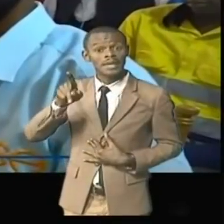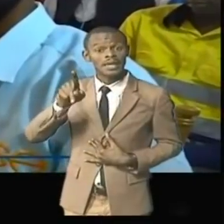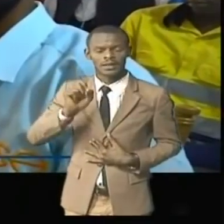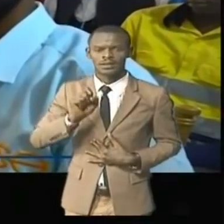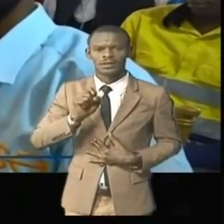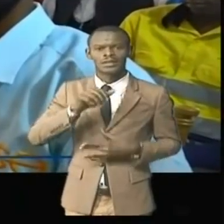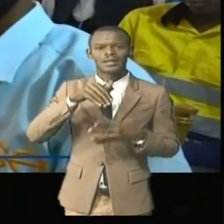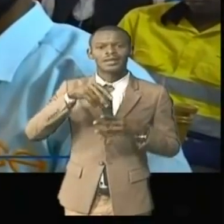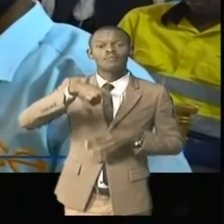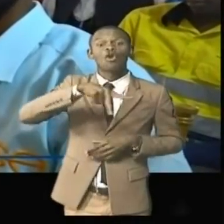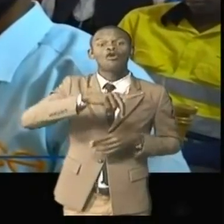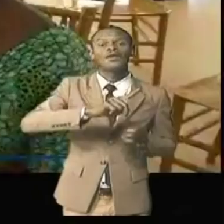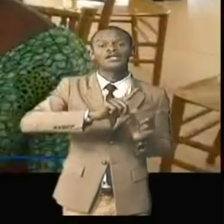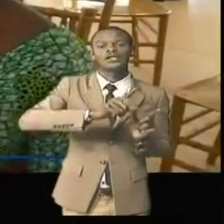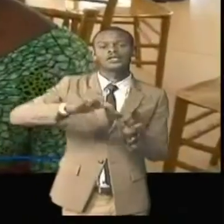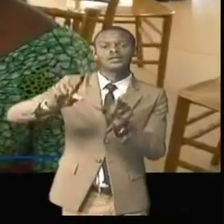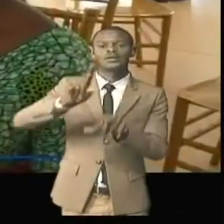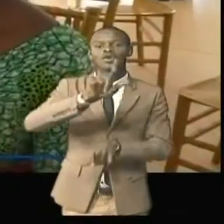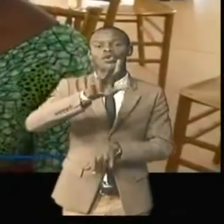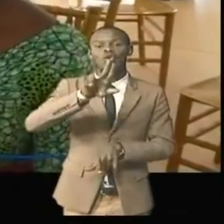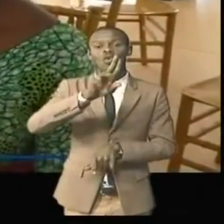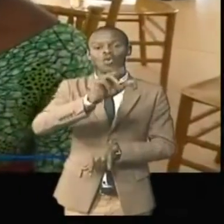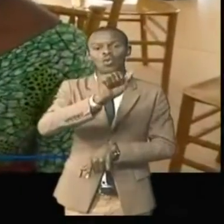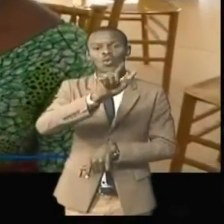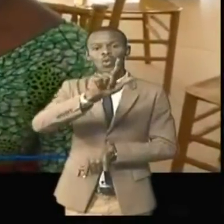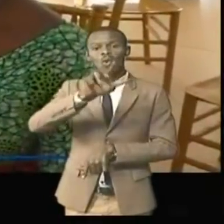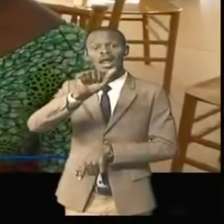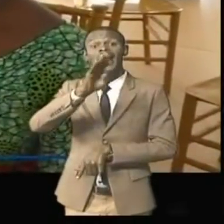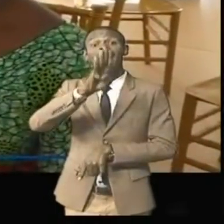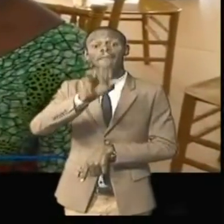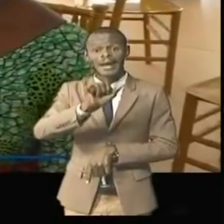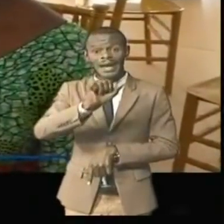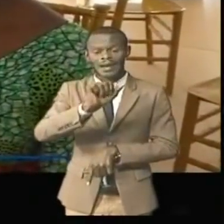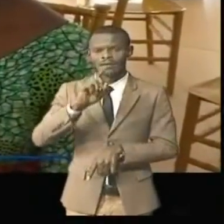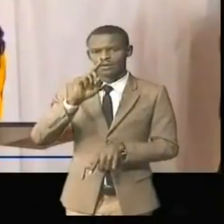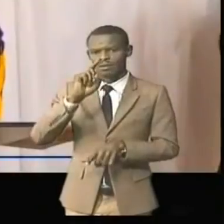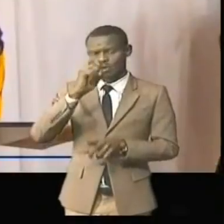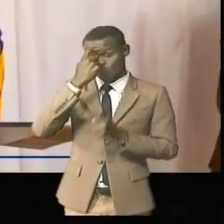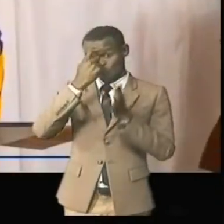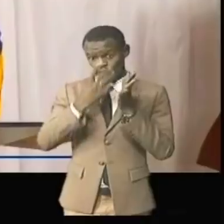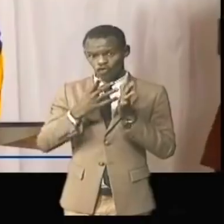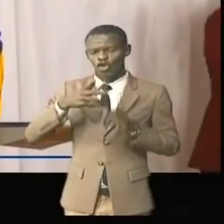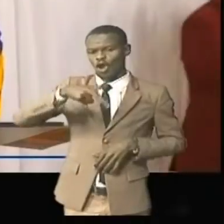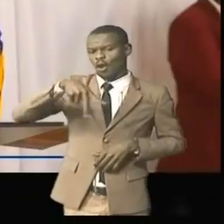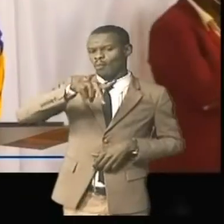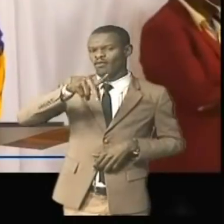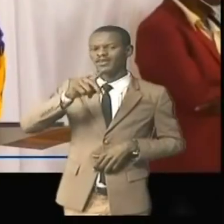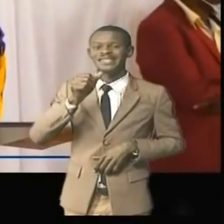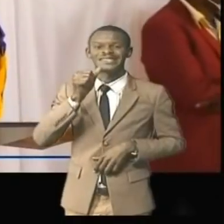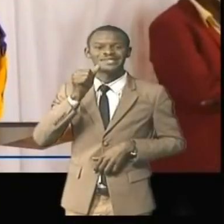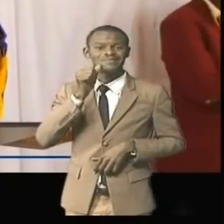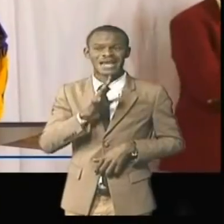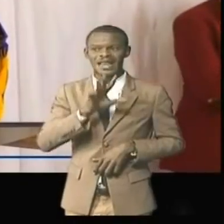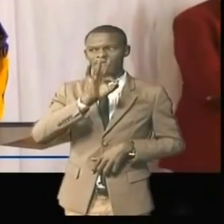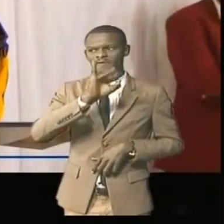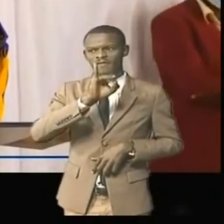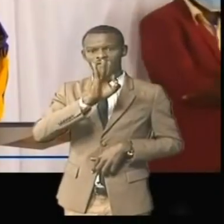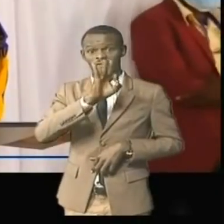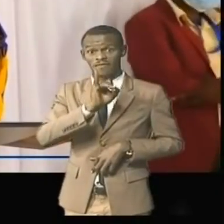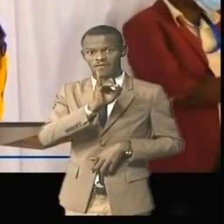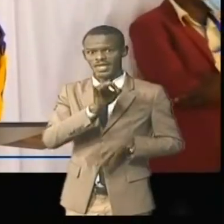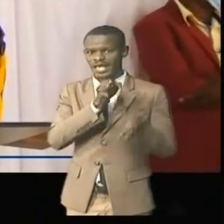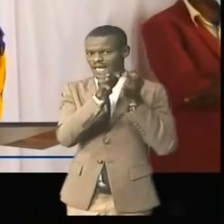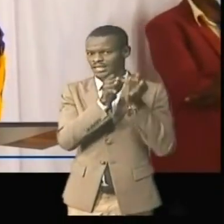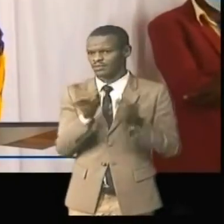l'INPP dans sa mission de formateur et aux entreprises privées d'en capitaliser. J'invite ainsi toute